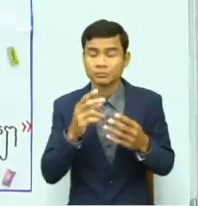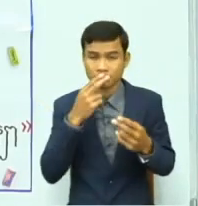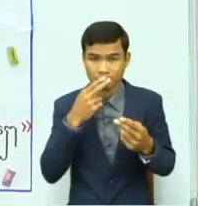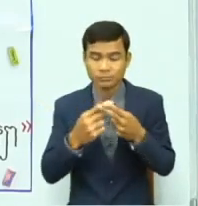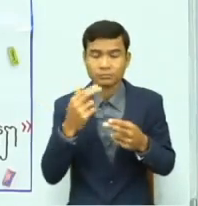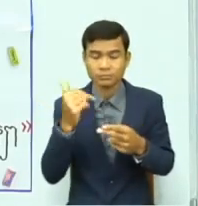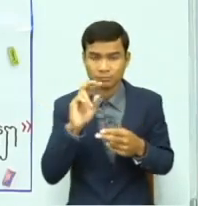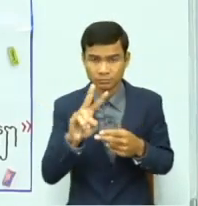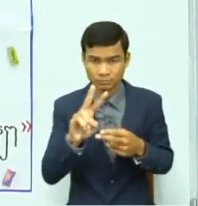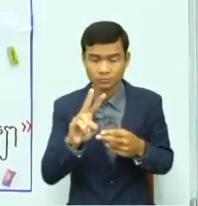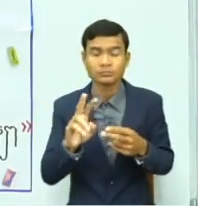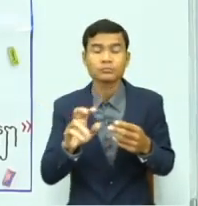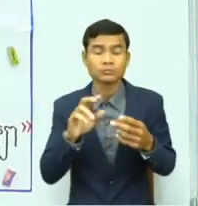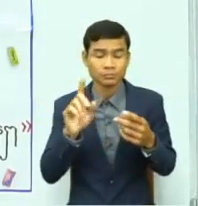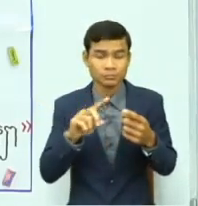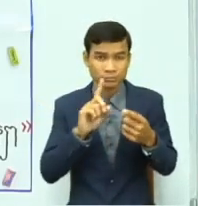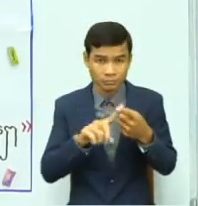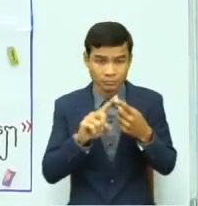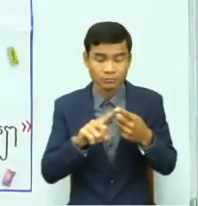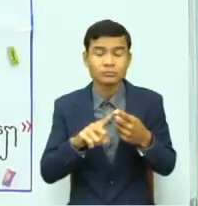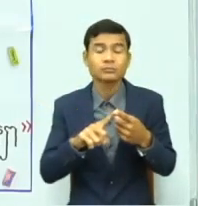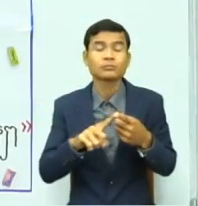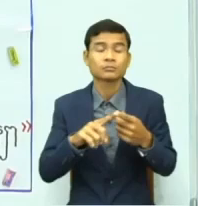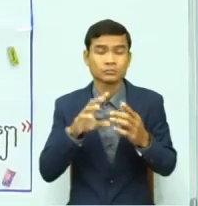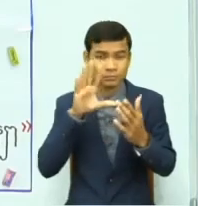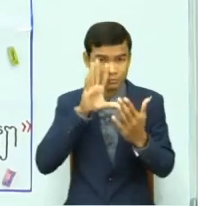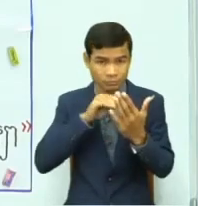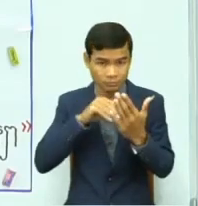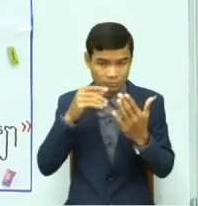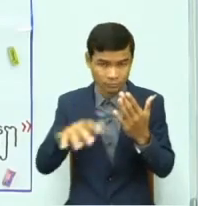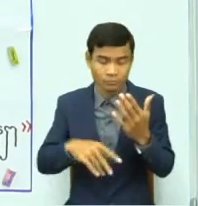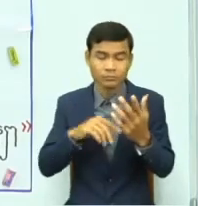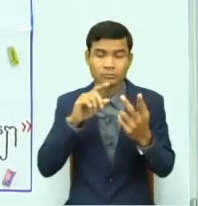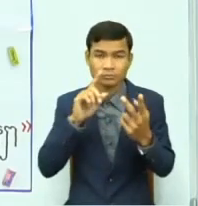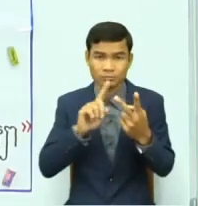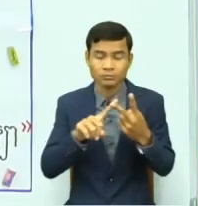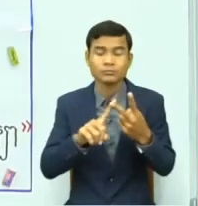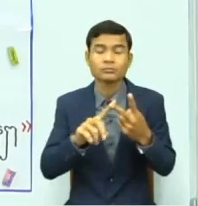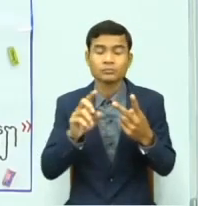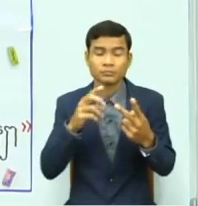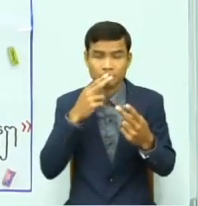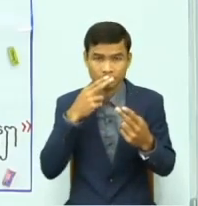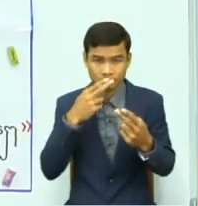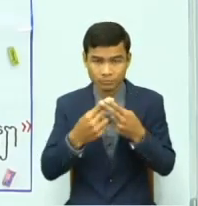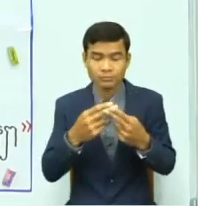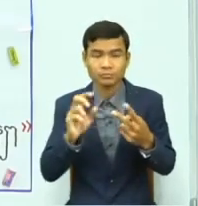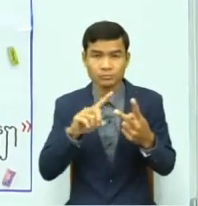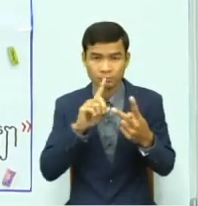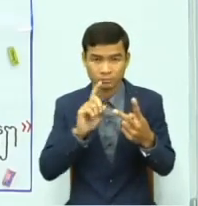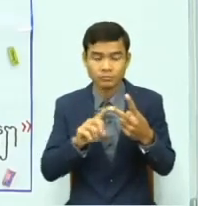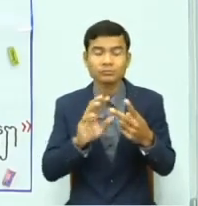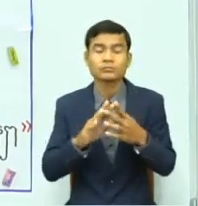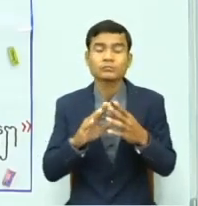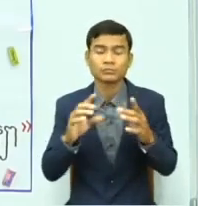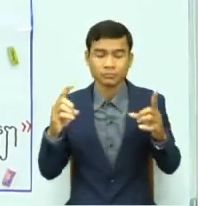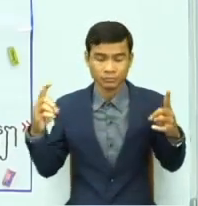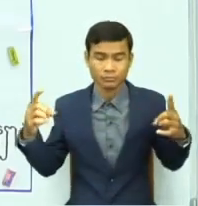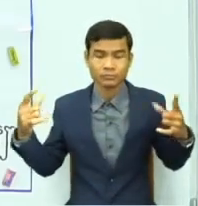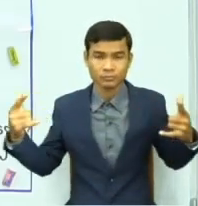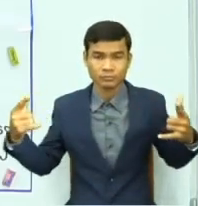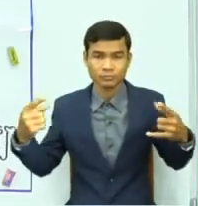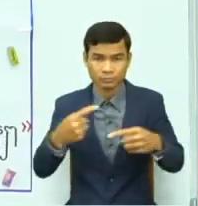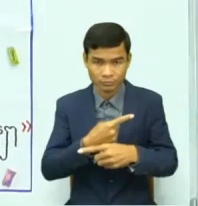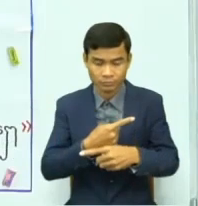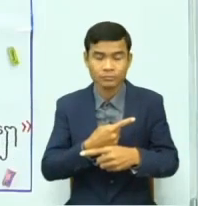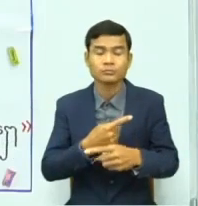chùm lái tì mối cư dân ban sốt ạ tập bật chà tặng ác khanh rùi hai chẳng là ní cư chia chùm lái tì phì chà bắt lì sạp bánh tươi